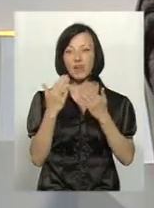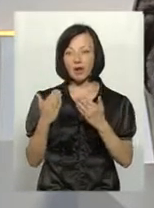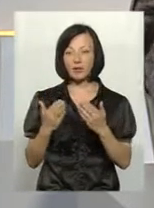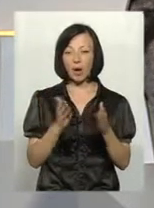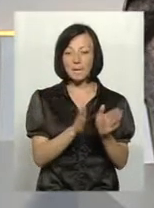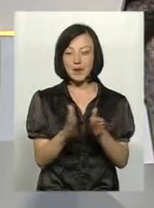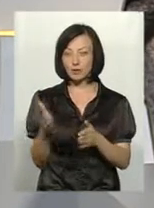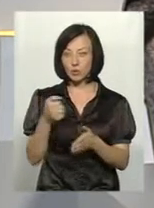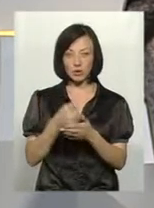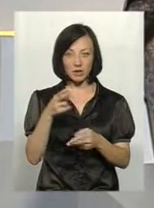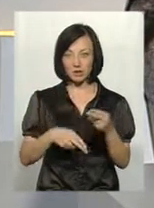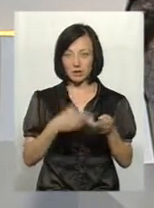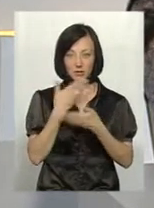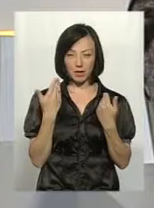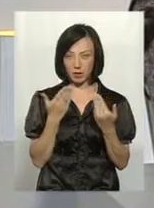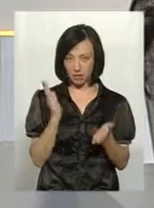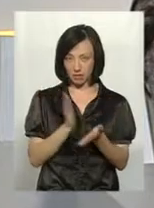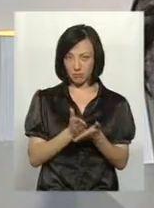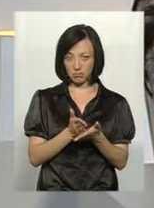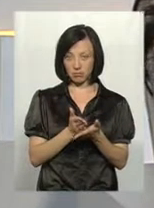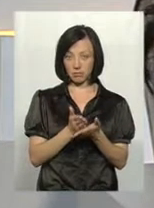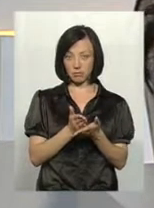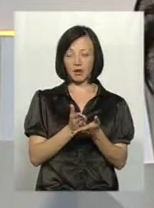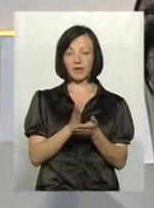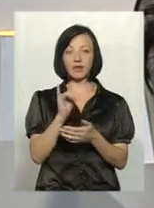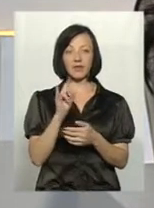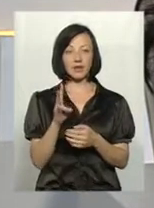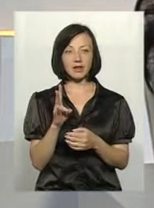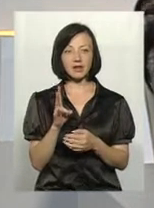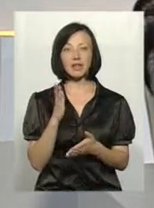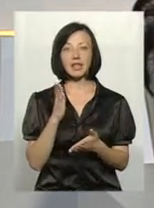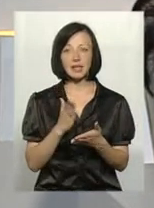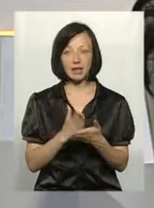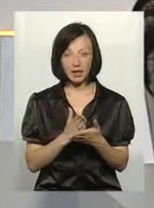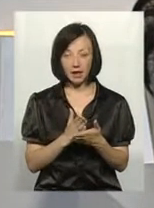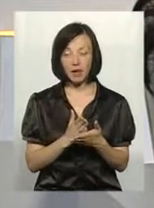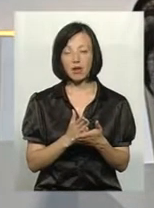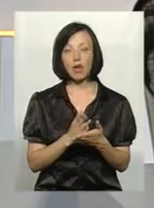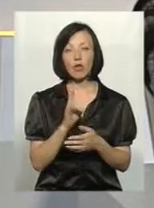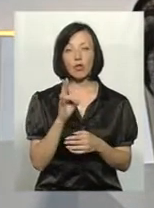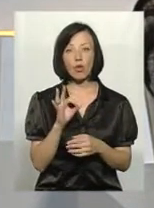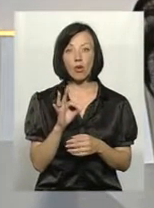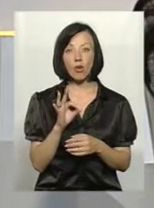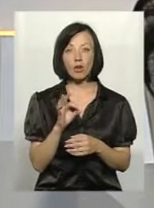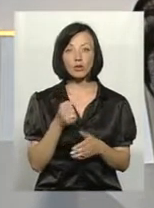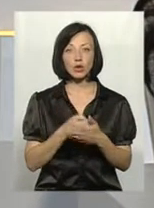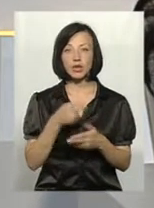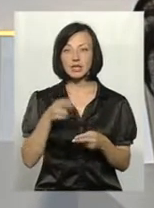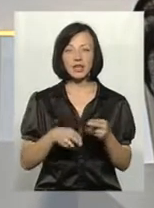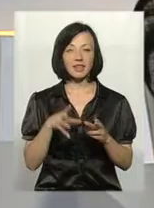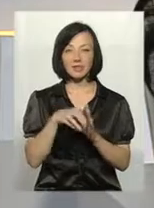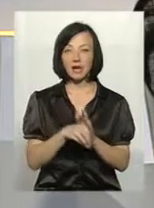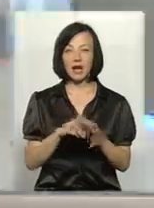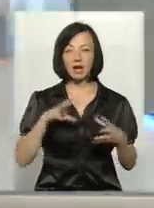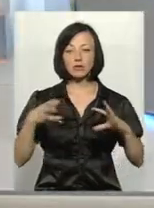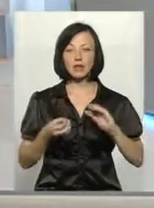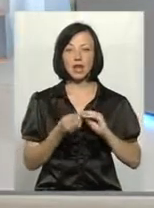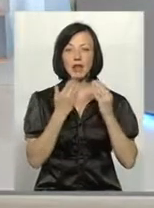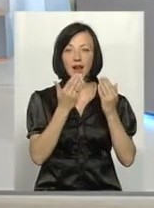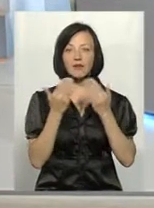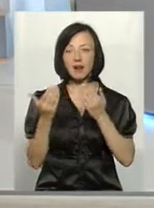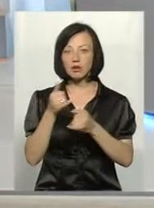механізму до кінця не існує. А чому він діє? Не існує? Він є продуманий, але його до кінця не втілюють. Ми результат референдуму не